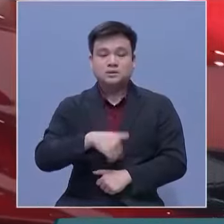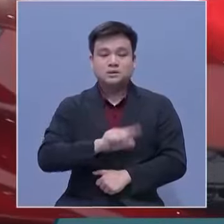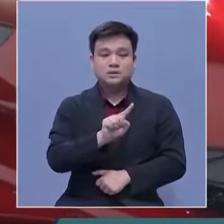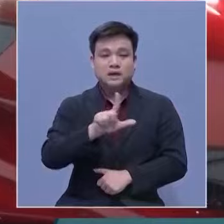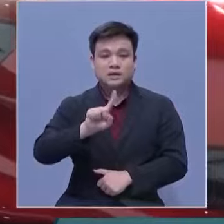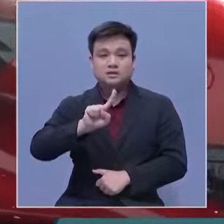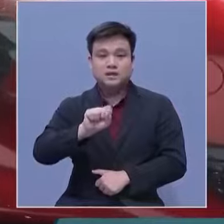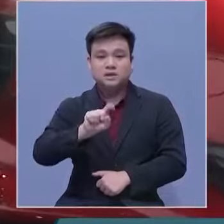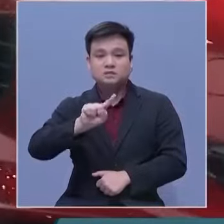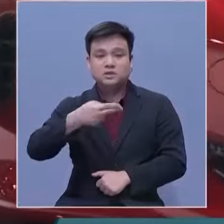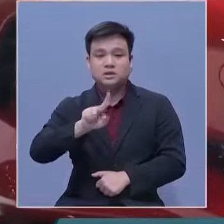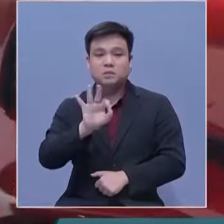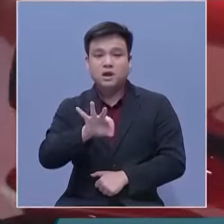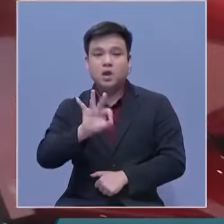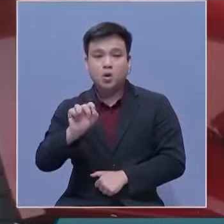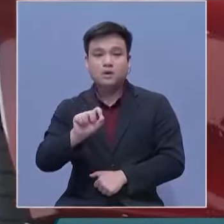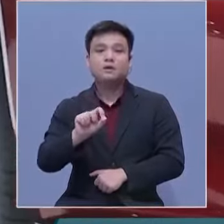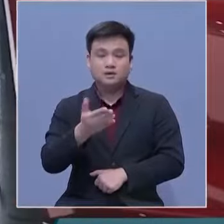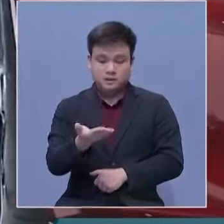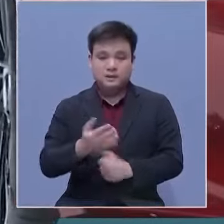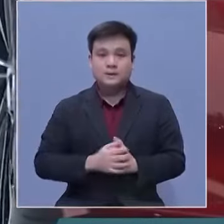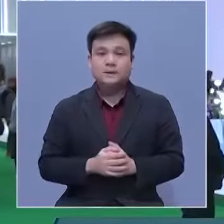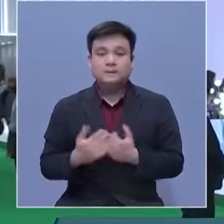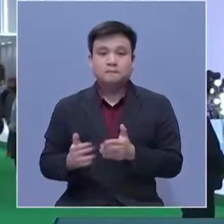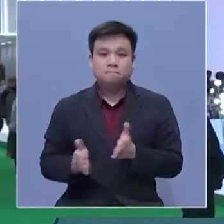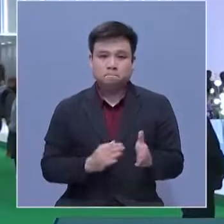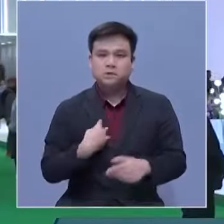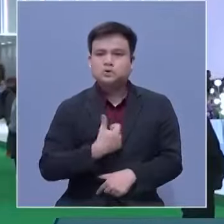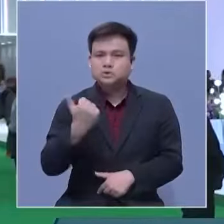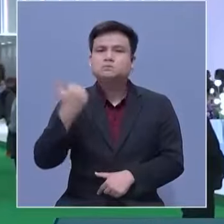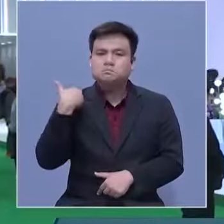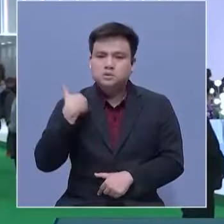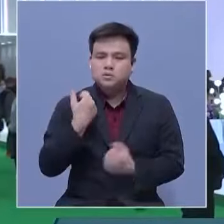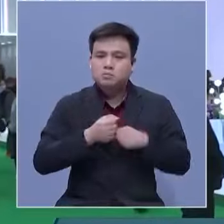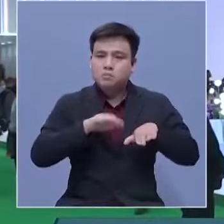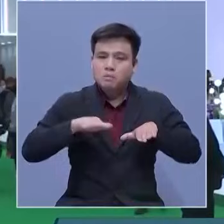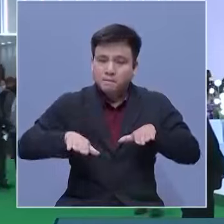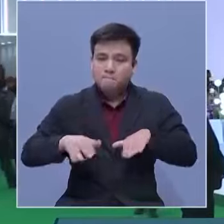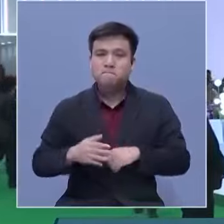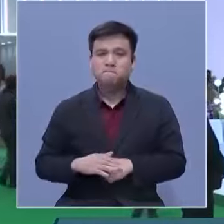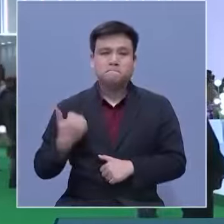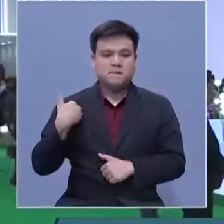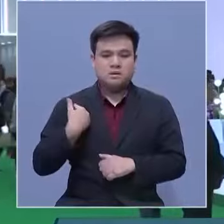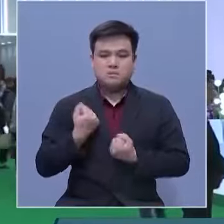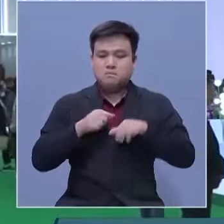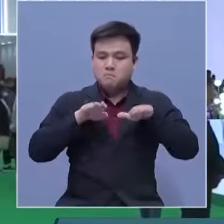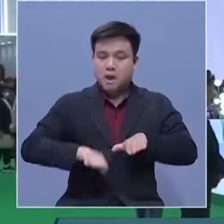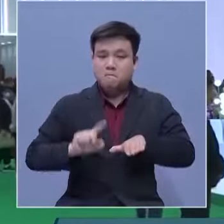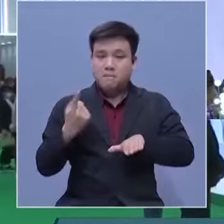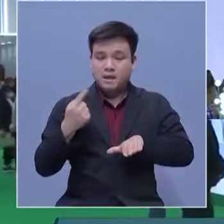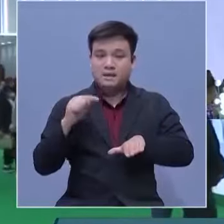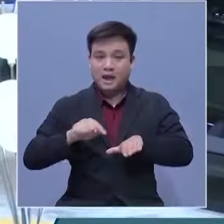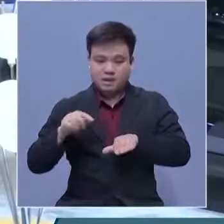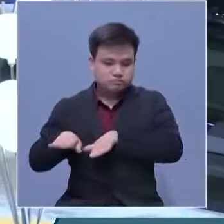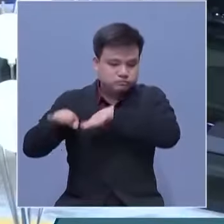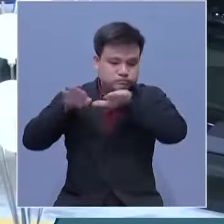1,119,900 บาทค่ะนอกจากนี้ยังมีไฮไลท์ภายในงานอีกมากมายนะคะรวมถึงการเข้ามาของ2ค่ายข้ามชาติที่มาเปิดตัวทำตลาดใน